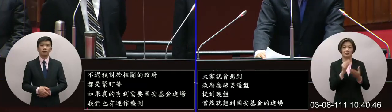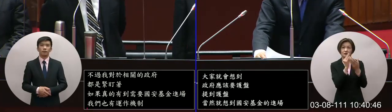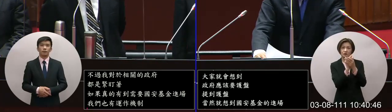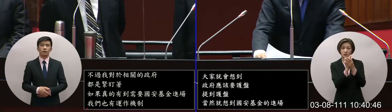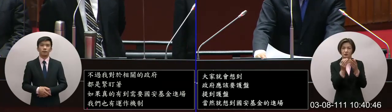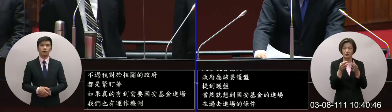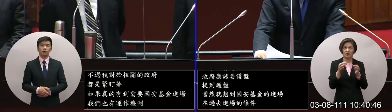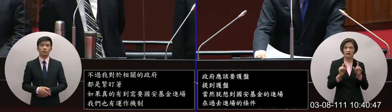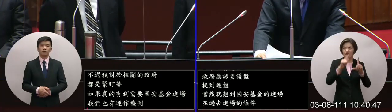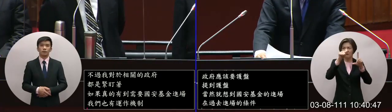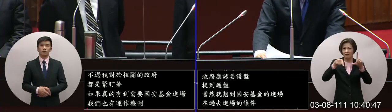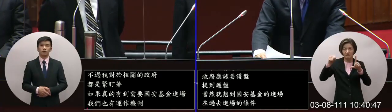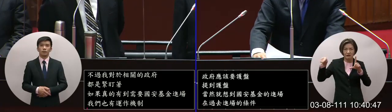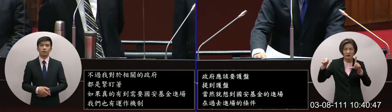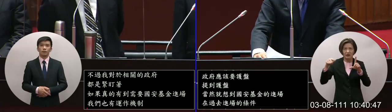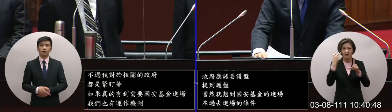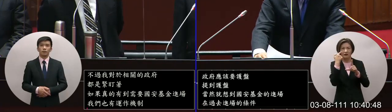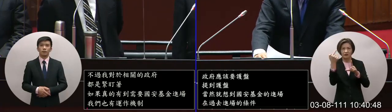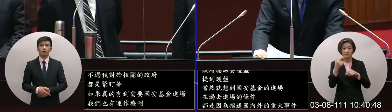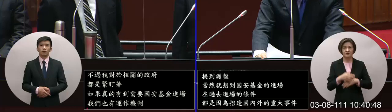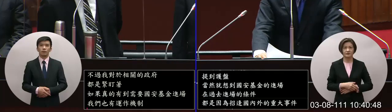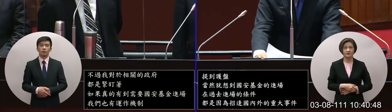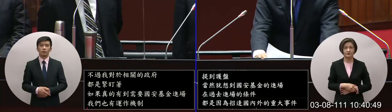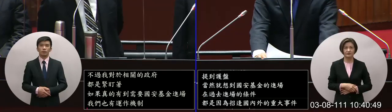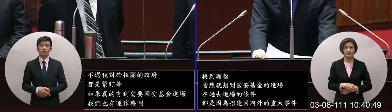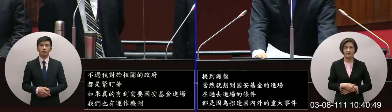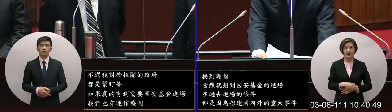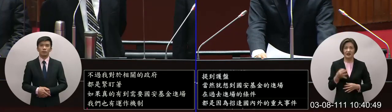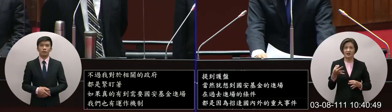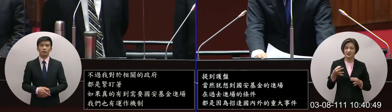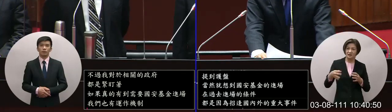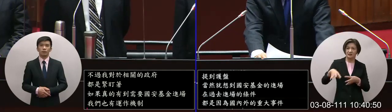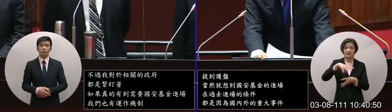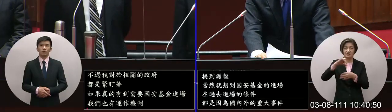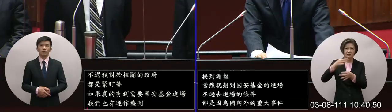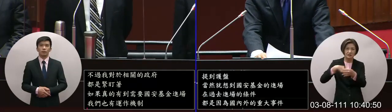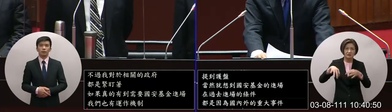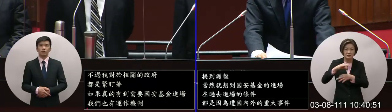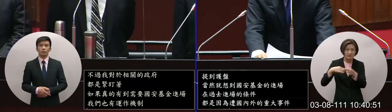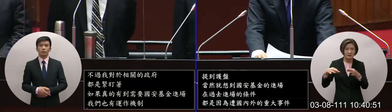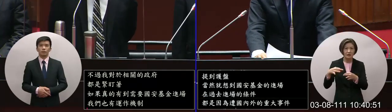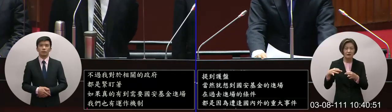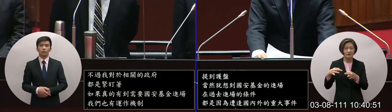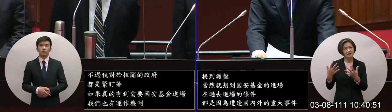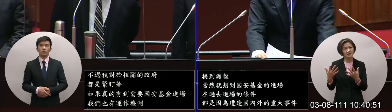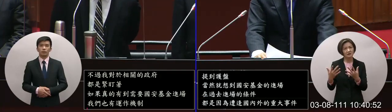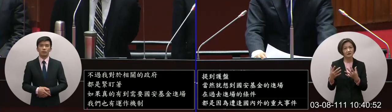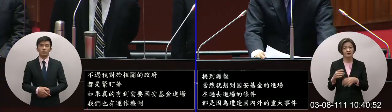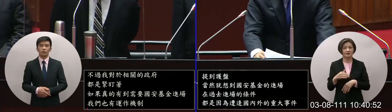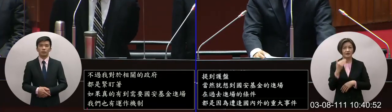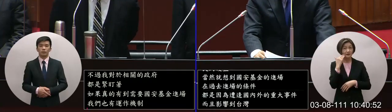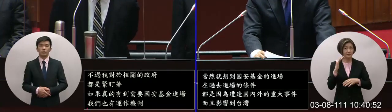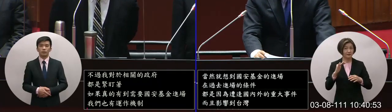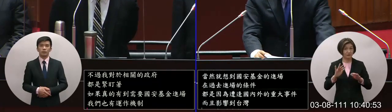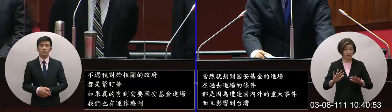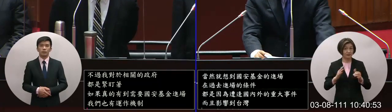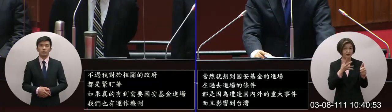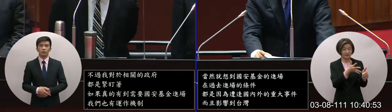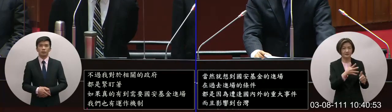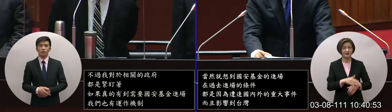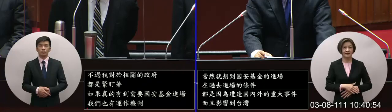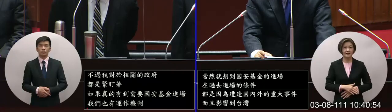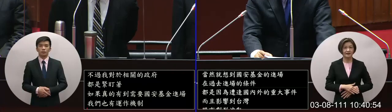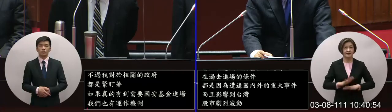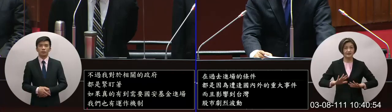国际资金巨大的流动，那我请教院长，你认为以目前我们台股指